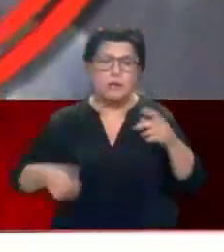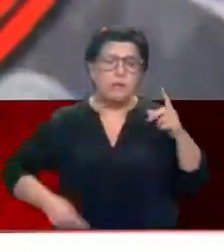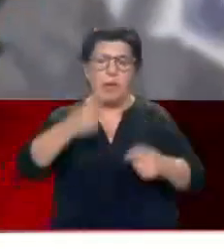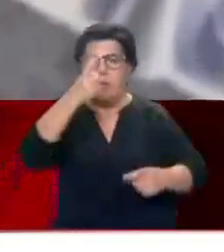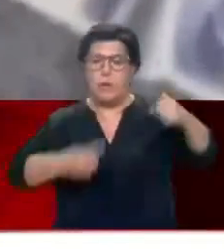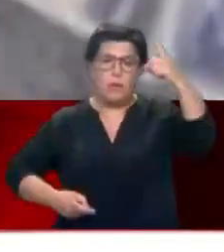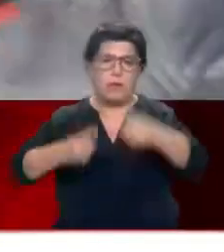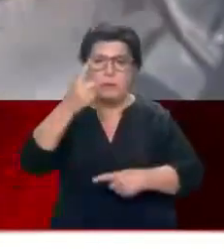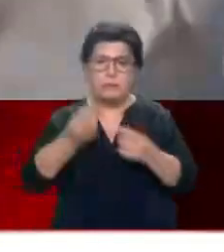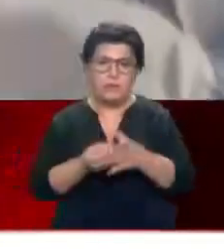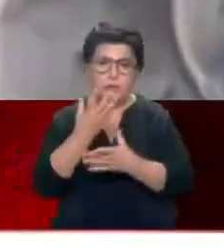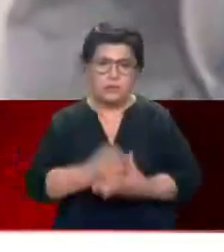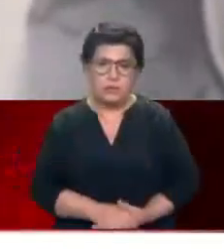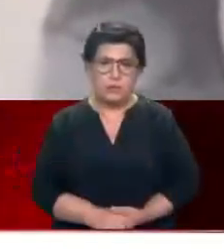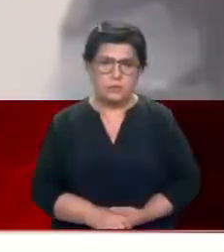sarıldı.